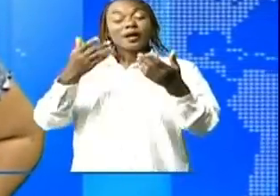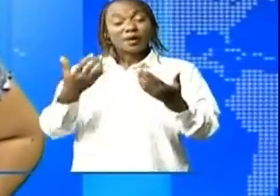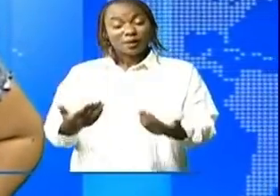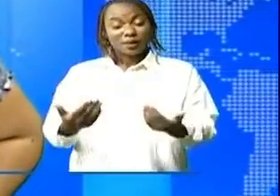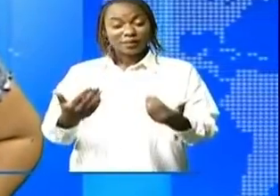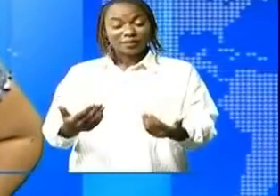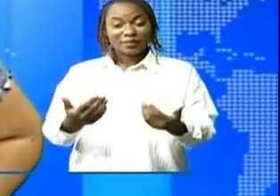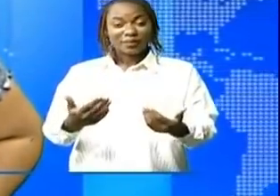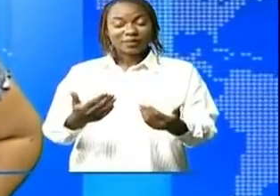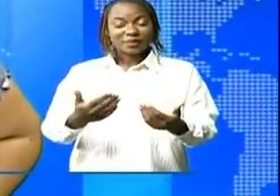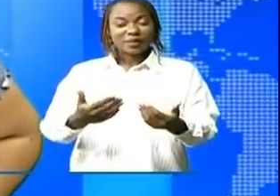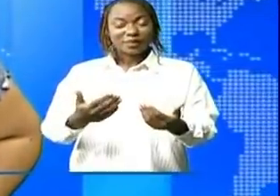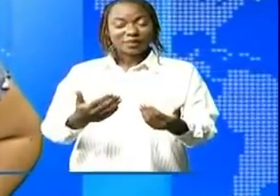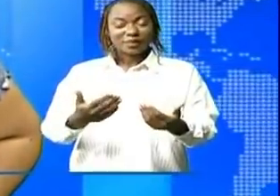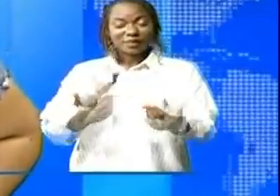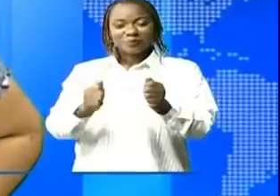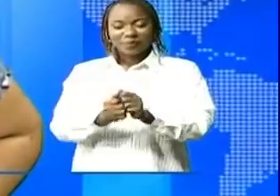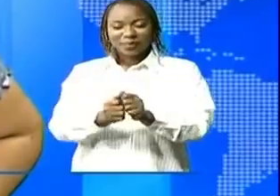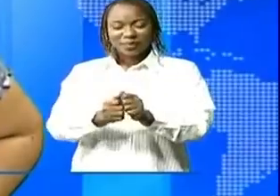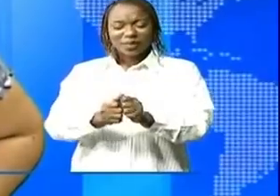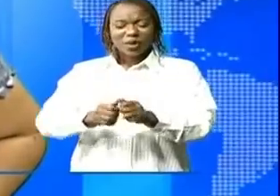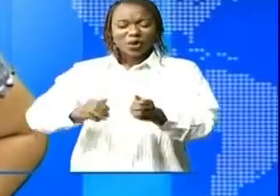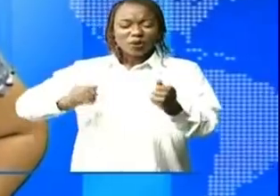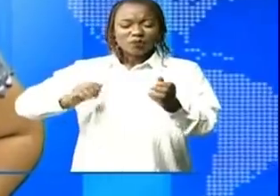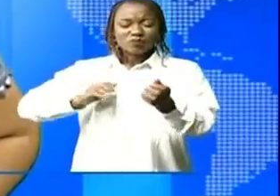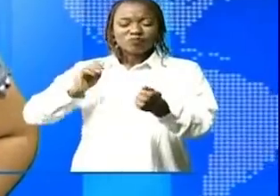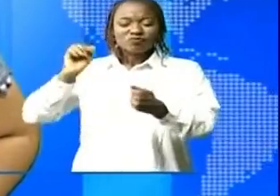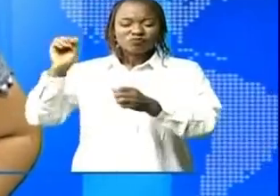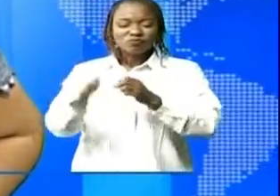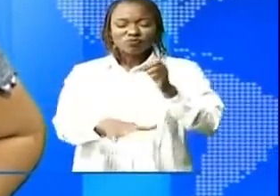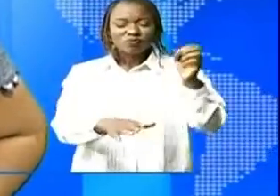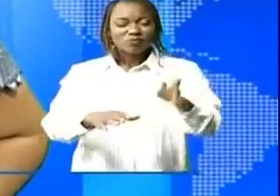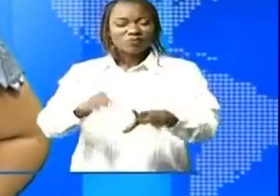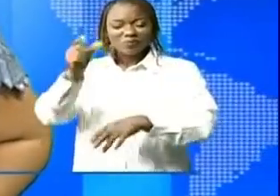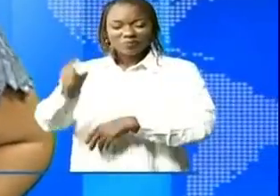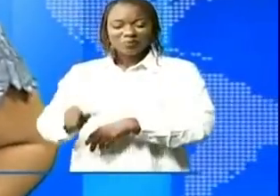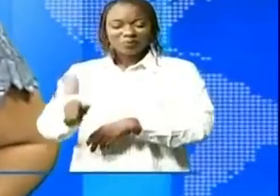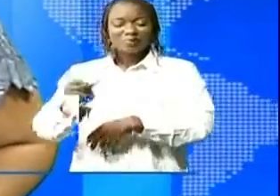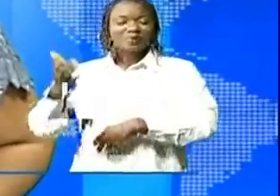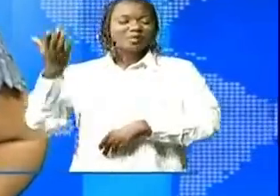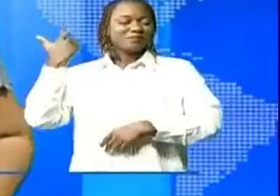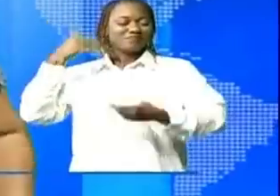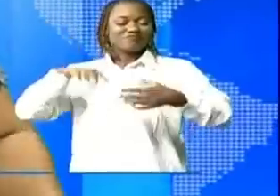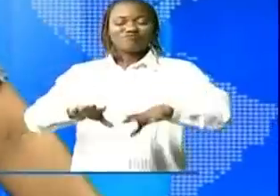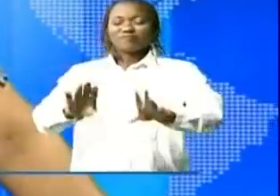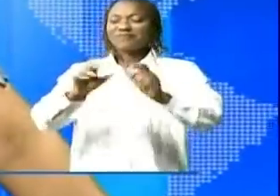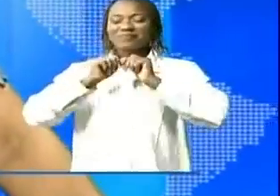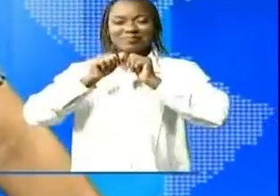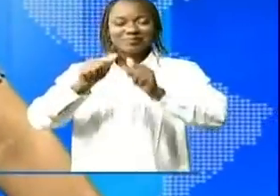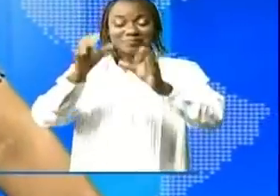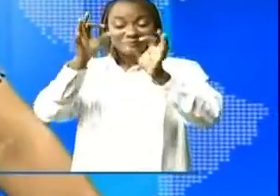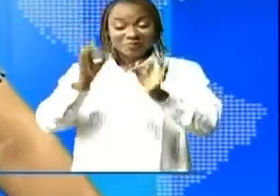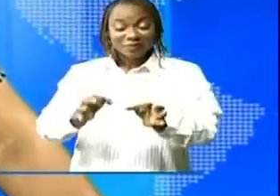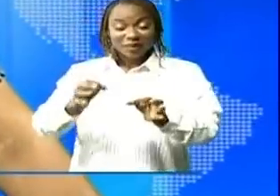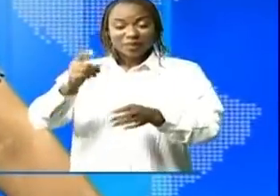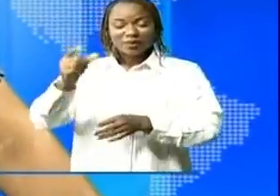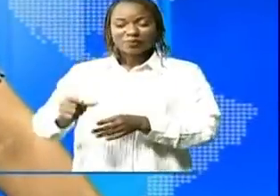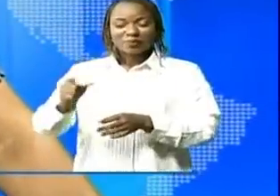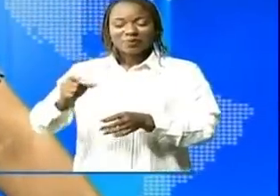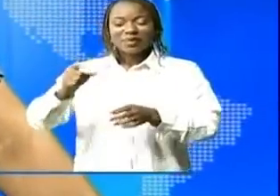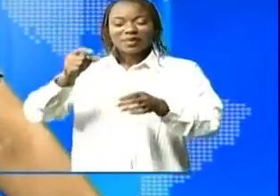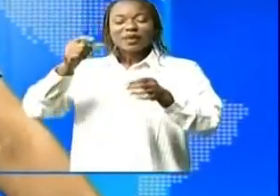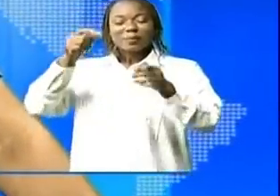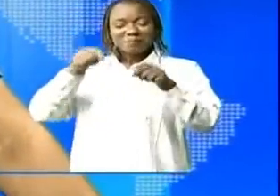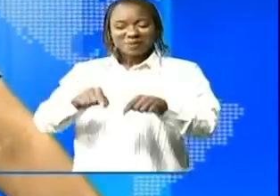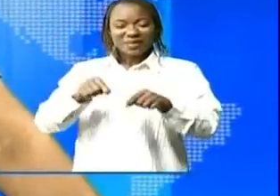plus remplir les de nos rivières, encore moins boucher les caniveaux de la ville de Kinshasa. Nos bouteilles en plastique auront désormais